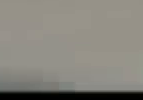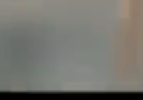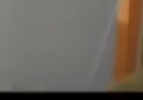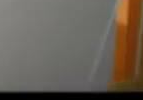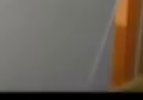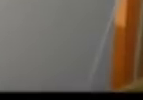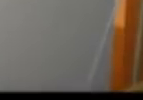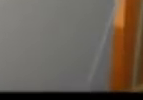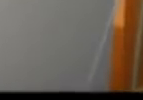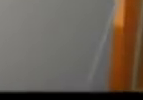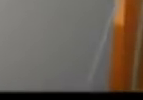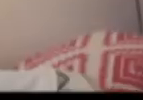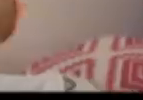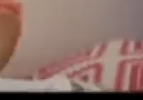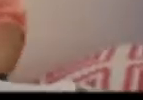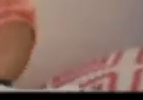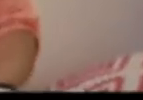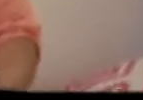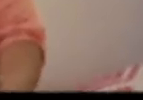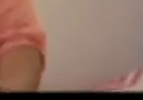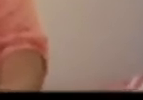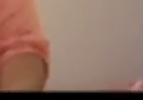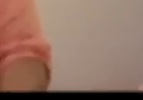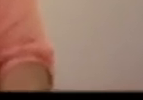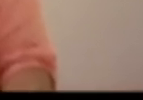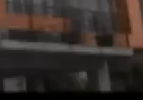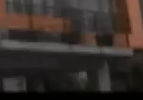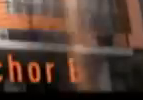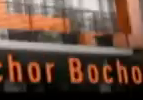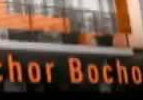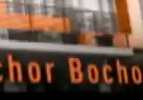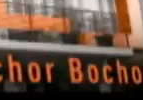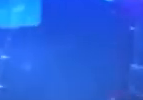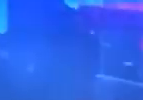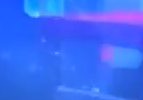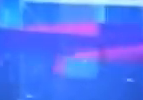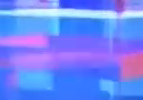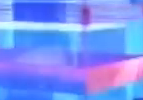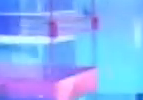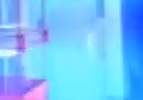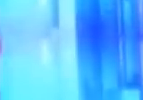tibcor yang kuat elastis dan tahan lama No Drop no bocor-bocor no